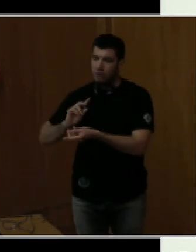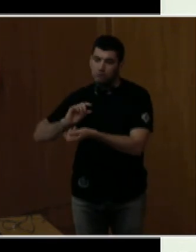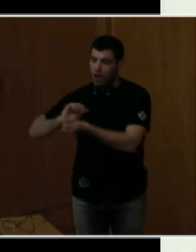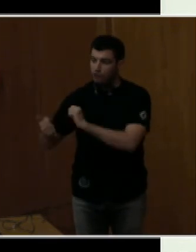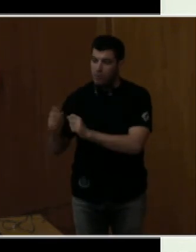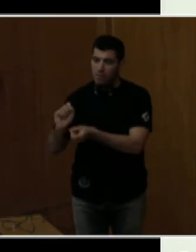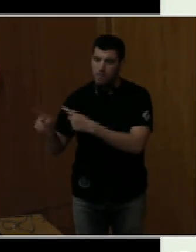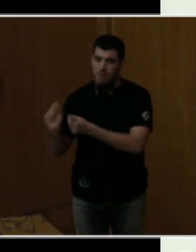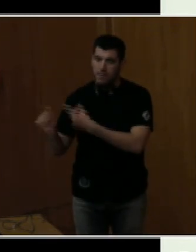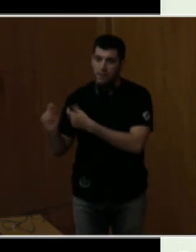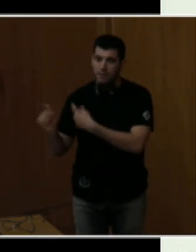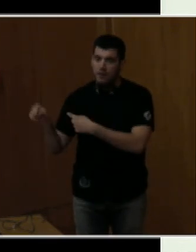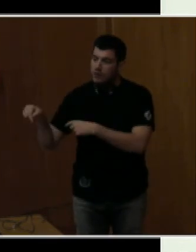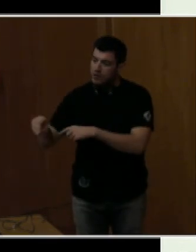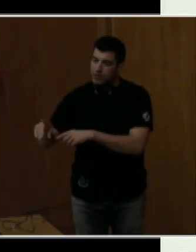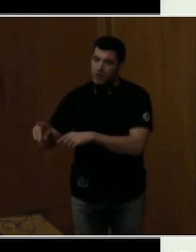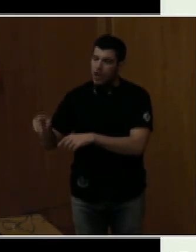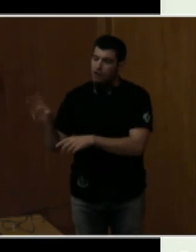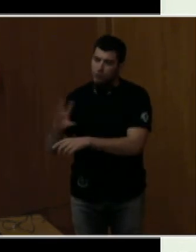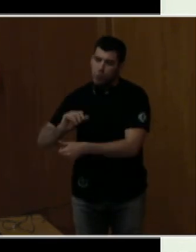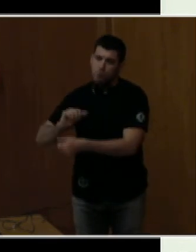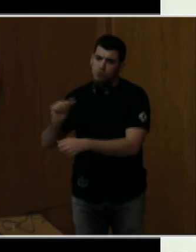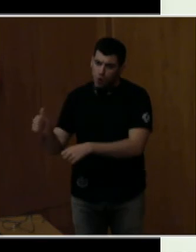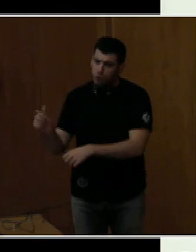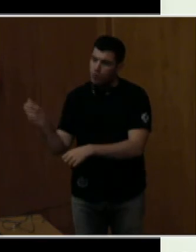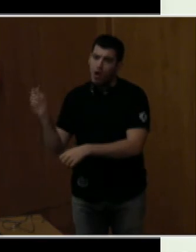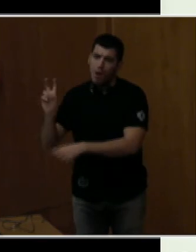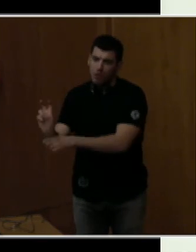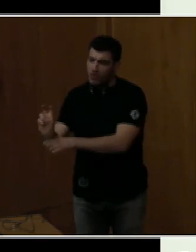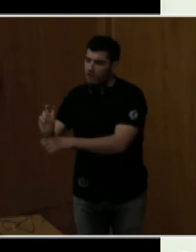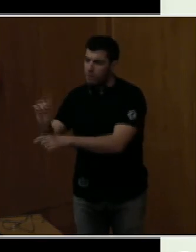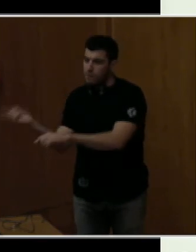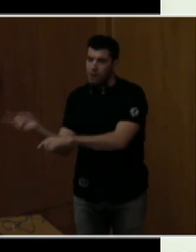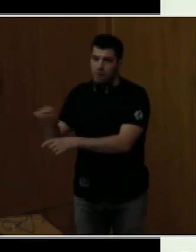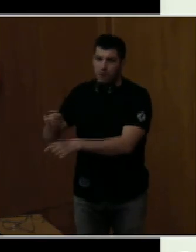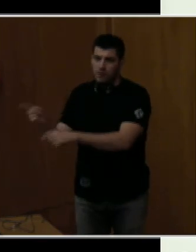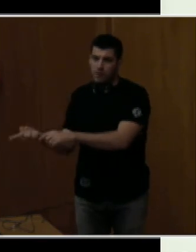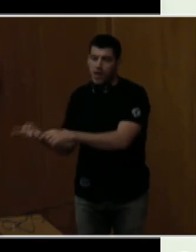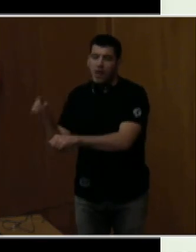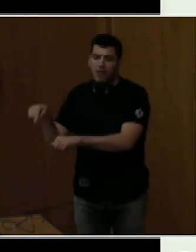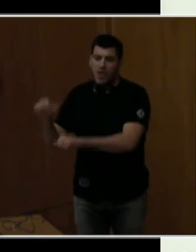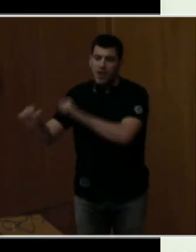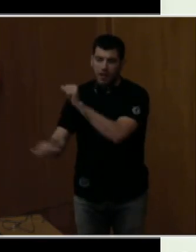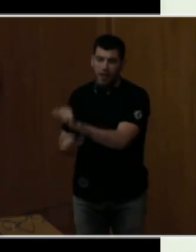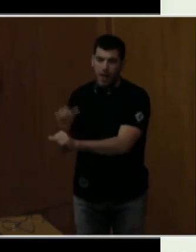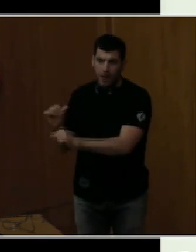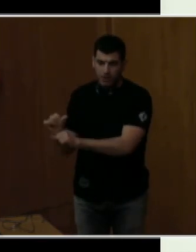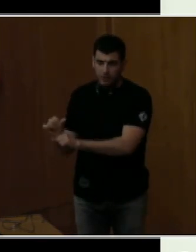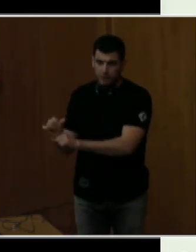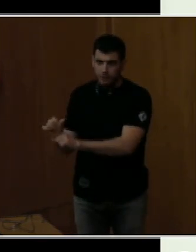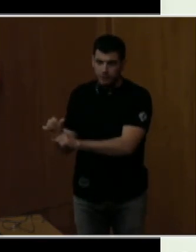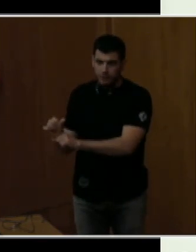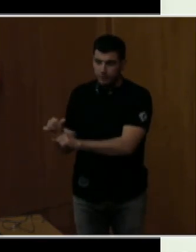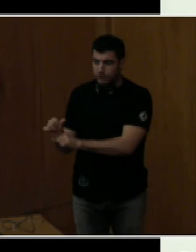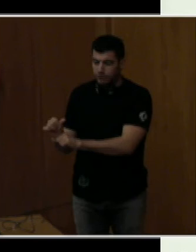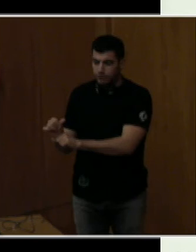συν Β και να αποθηκεύει το αποτέλεσμα ξανά στη θέση Α. Άρα να έχει αλλάξει πίσω στη μνήμη, να έχει αποθηκεύσει